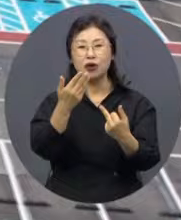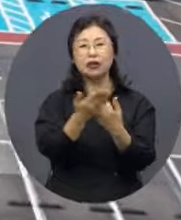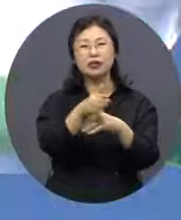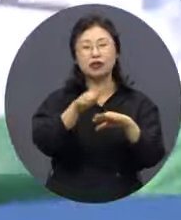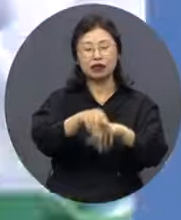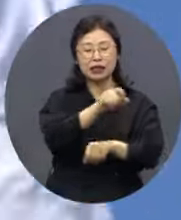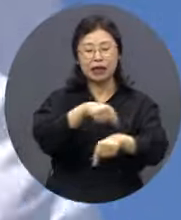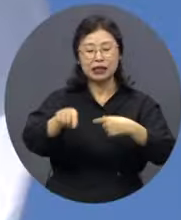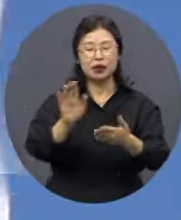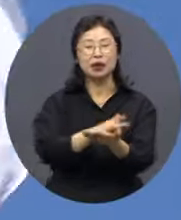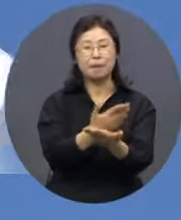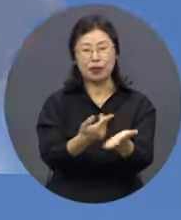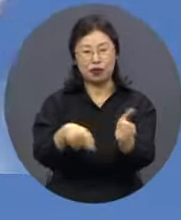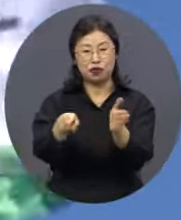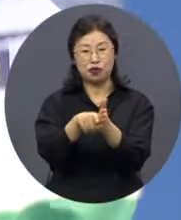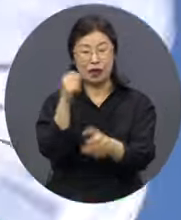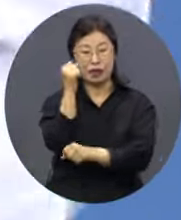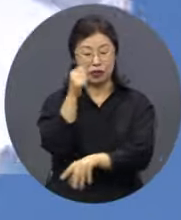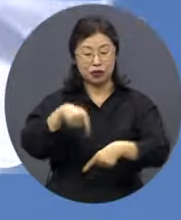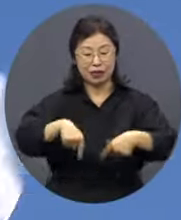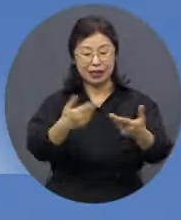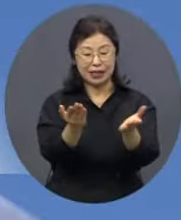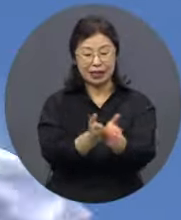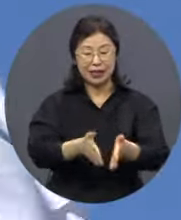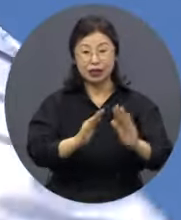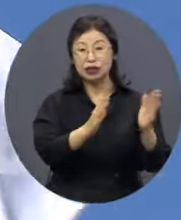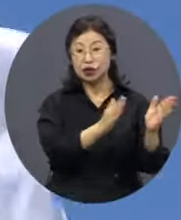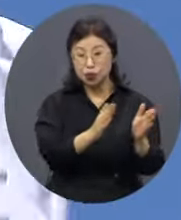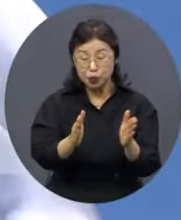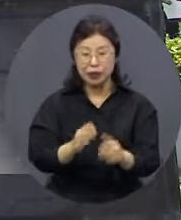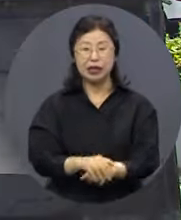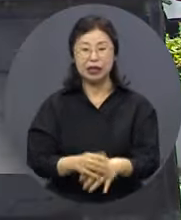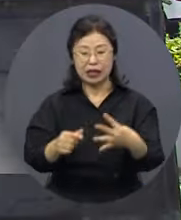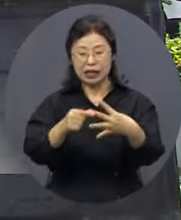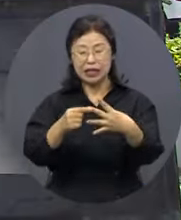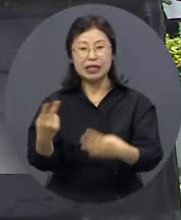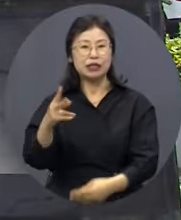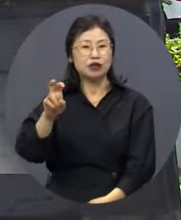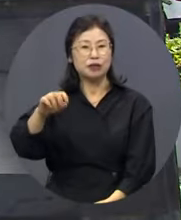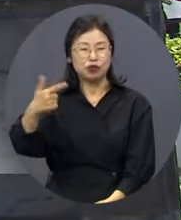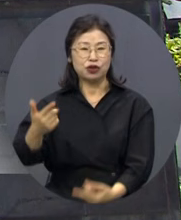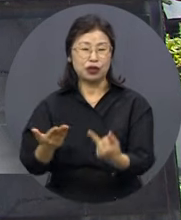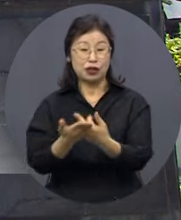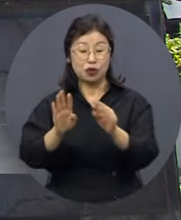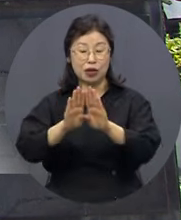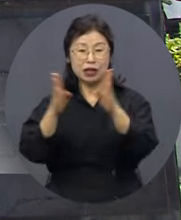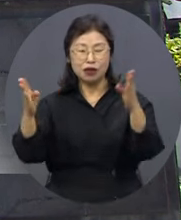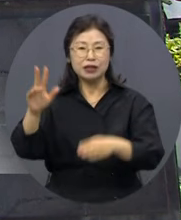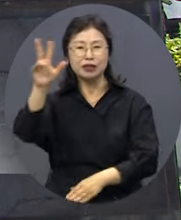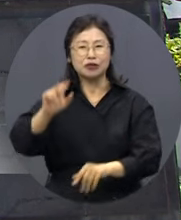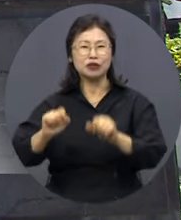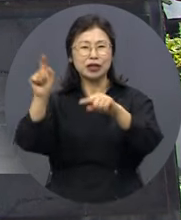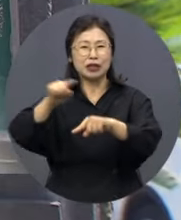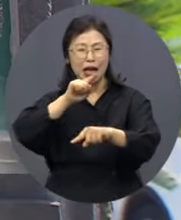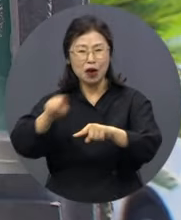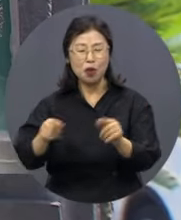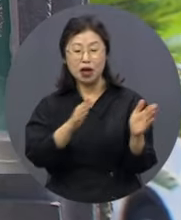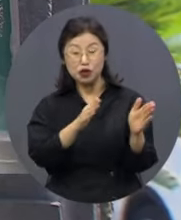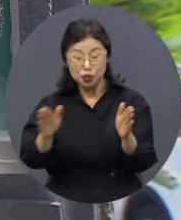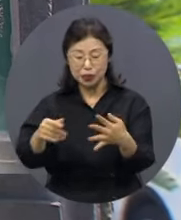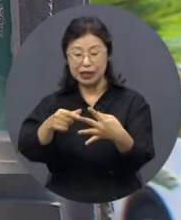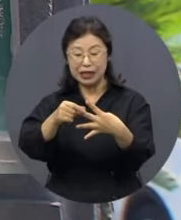행정 체제 개편을 위한 기초 자치 단체 설치 준비단 2026년 제주에서 열리는 전국 체전 준비